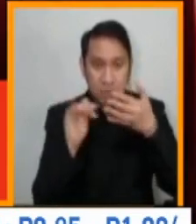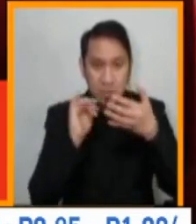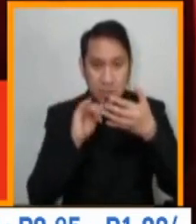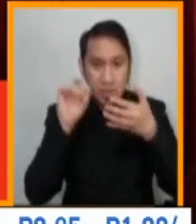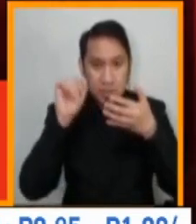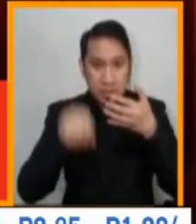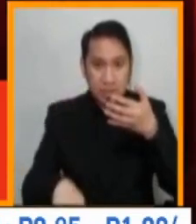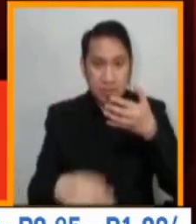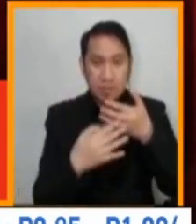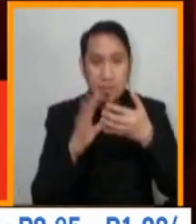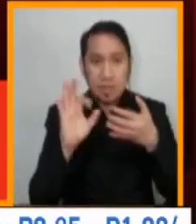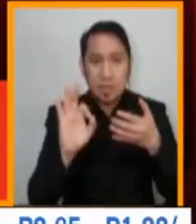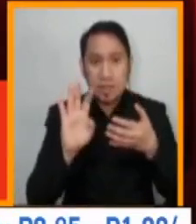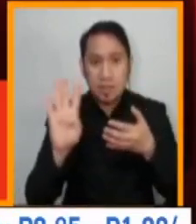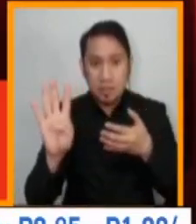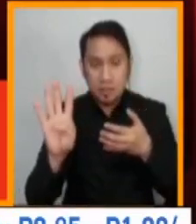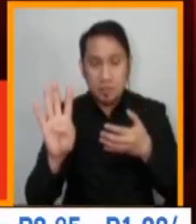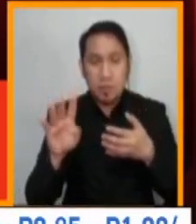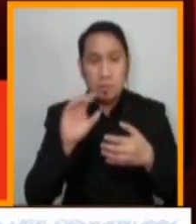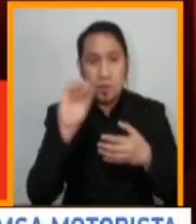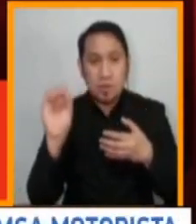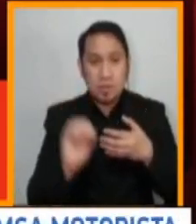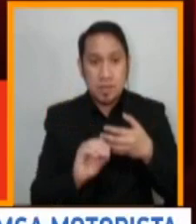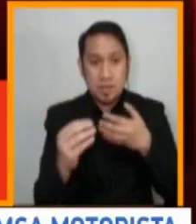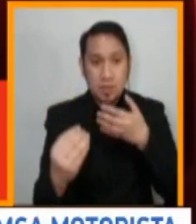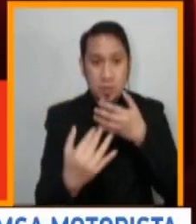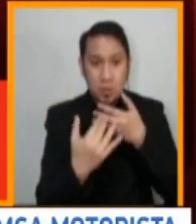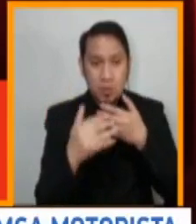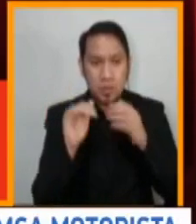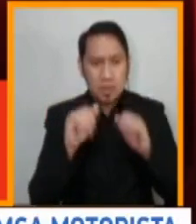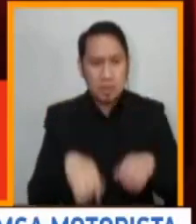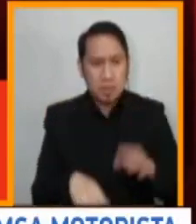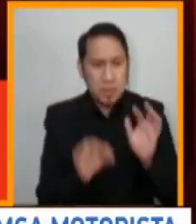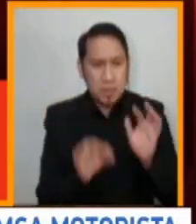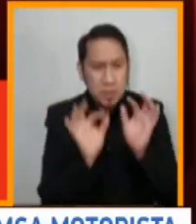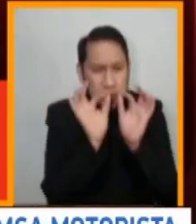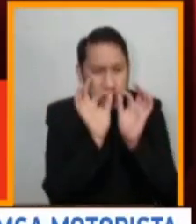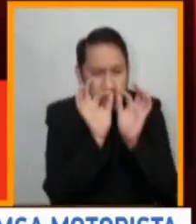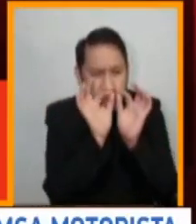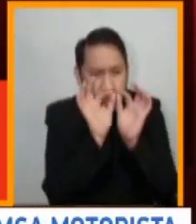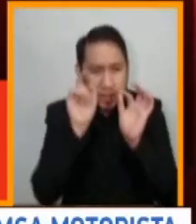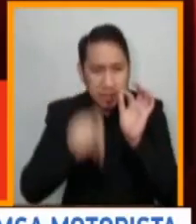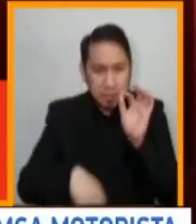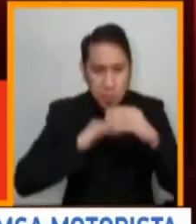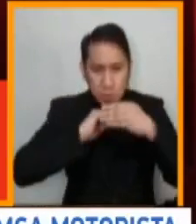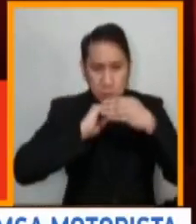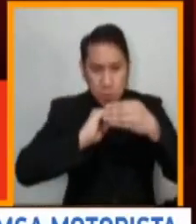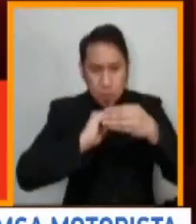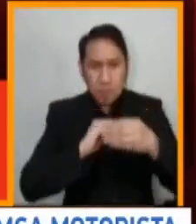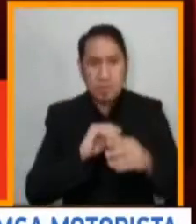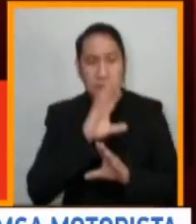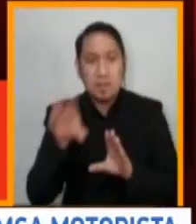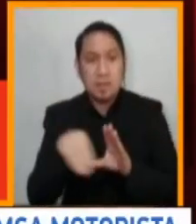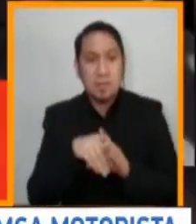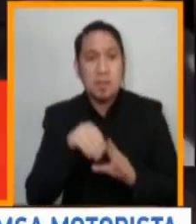ng particles na singliit ng 0.6 microns. Kasama na riyan ang bakterya at mga virus.